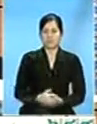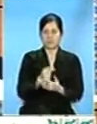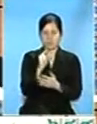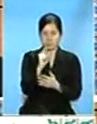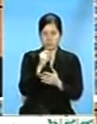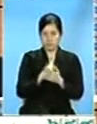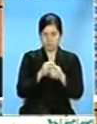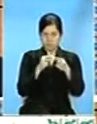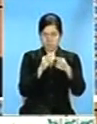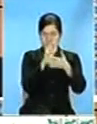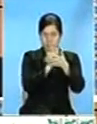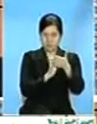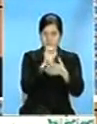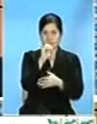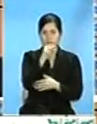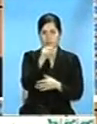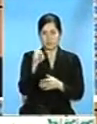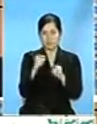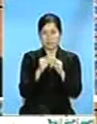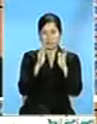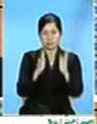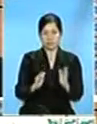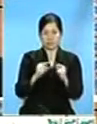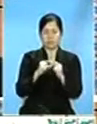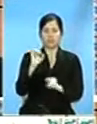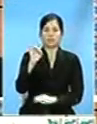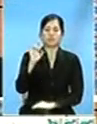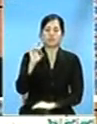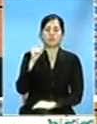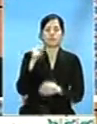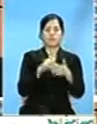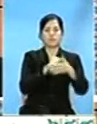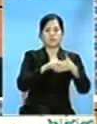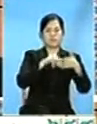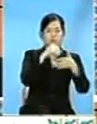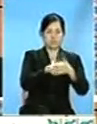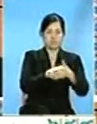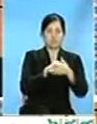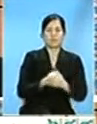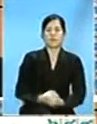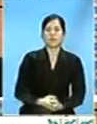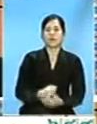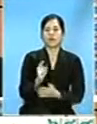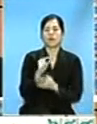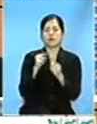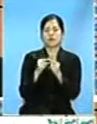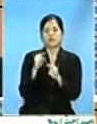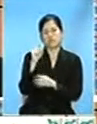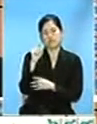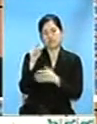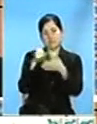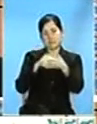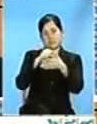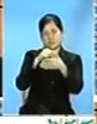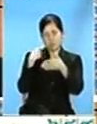ก็ครึ่งหนึ่งก็คือเป็นจำนวน100คนให้มาจากการเลือกตั้งโดยตรงนะครับส่วนอีกครึ่งหนึ่ง